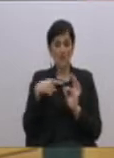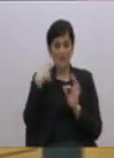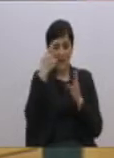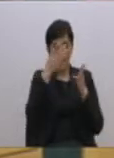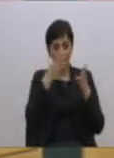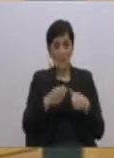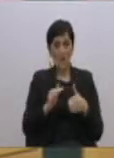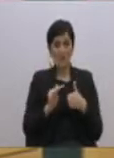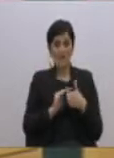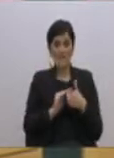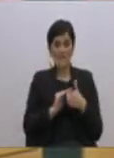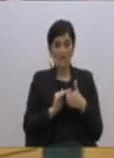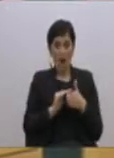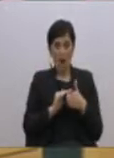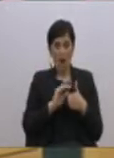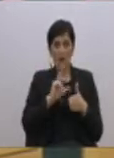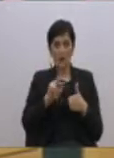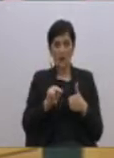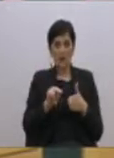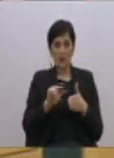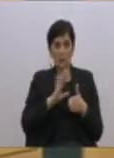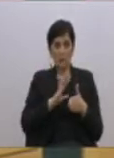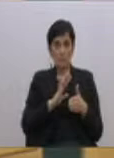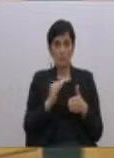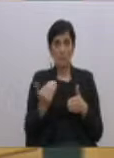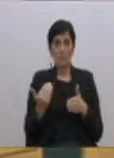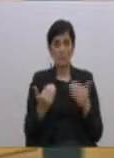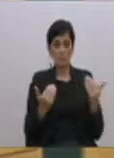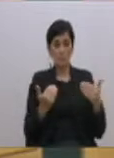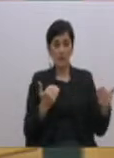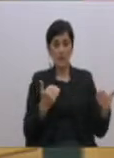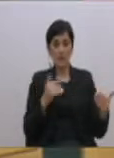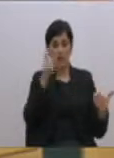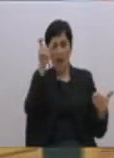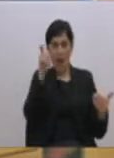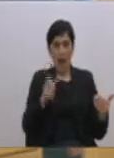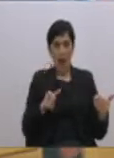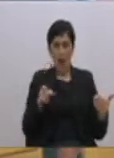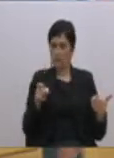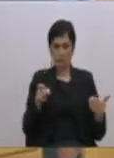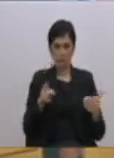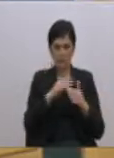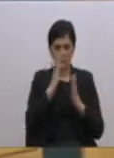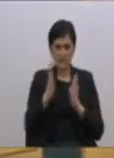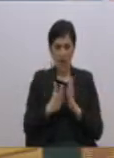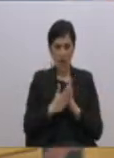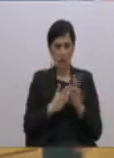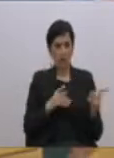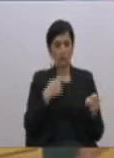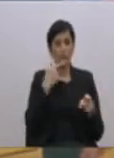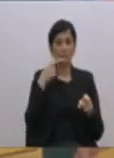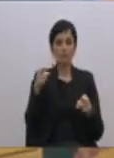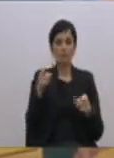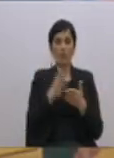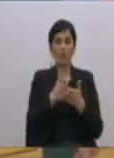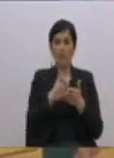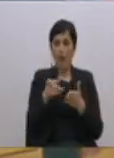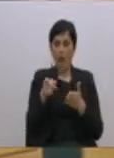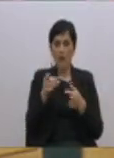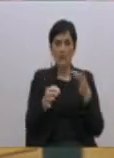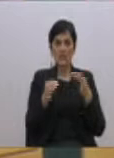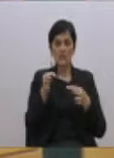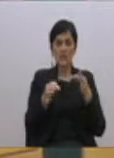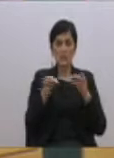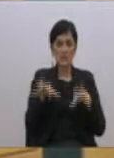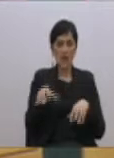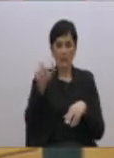გვარიც სახელდებოდა მათი მხრიდან, ის ადამიანი აღმოჩნდა რომ არ არის საერთოდ სასამართლოს თავმჯდომარე.